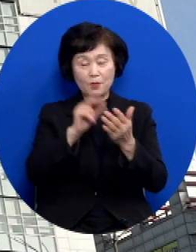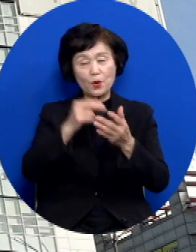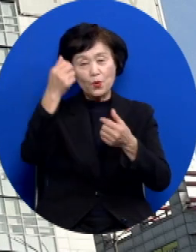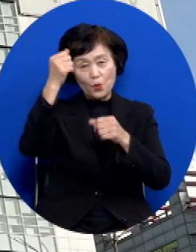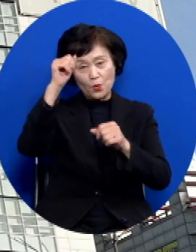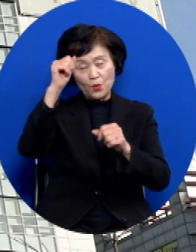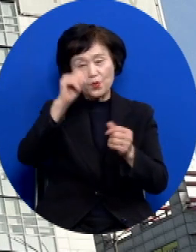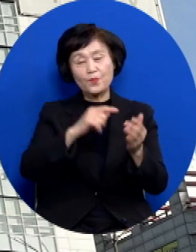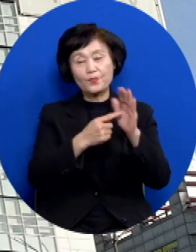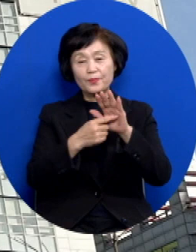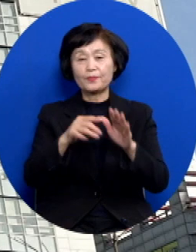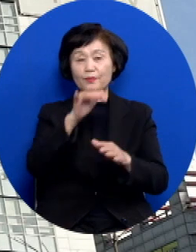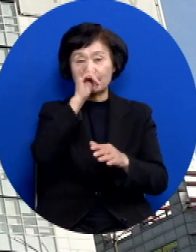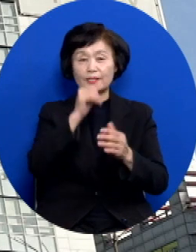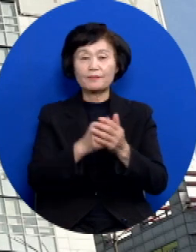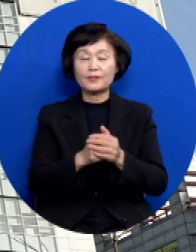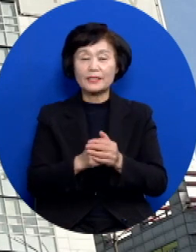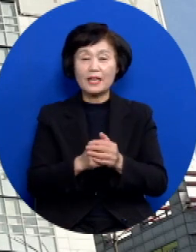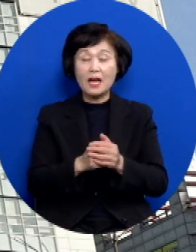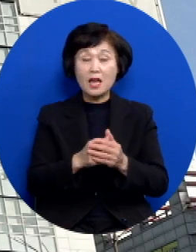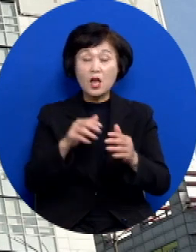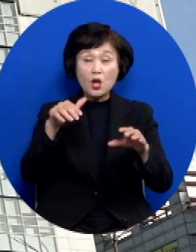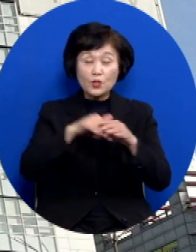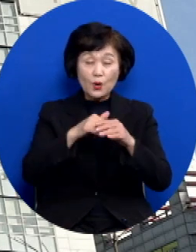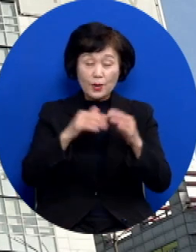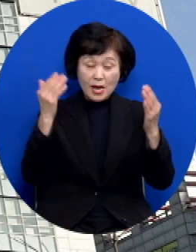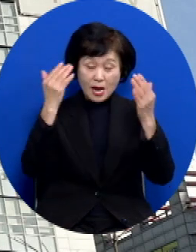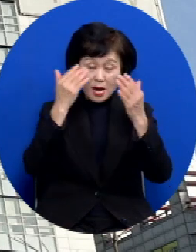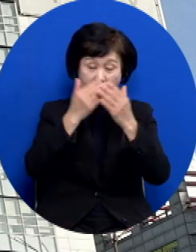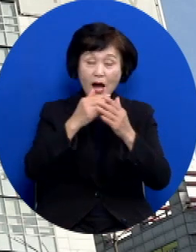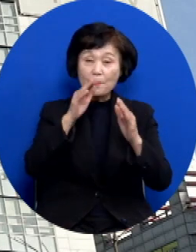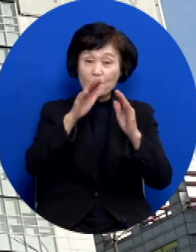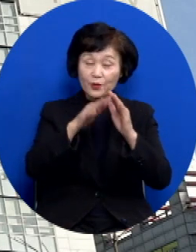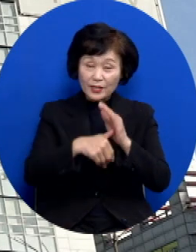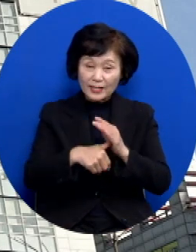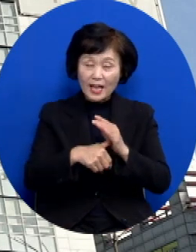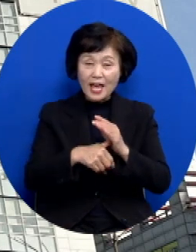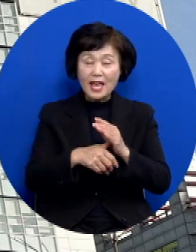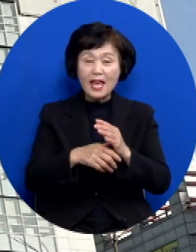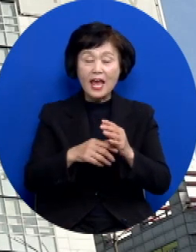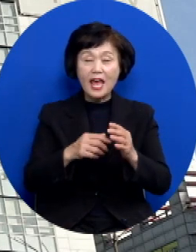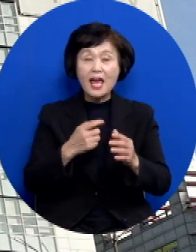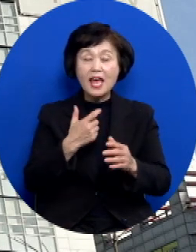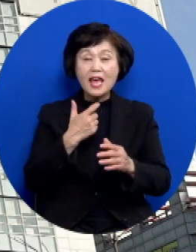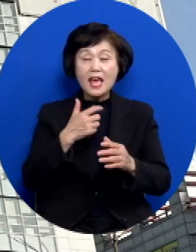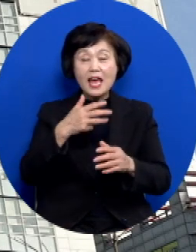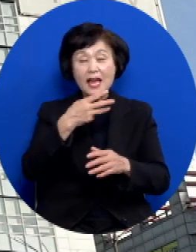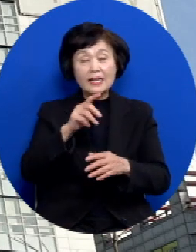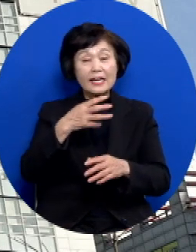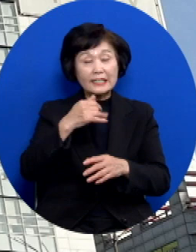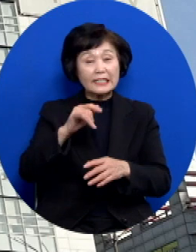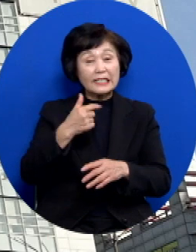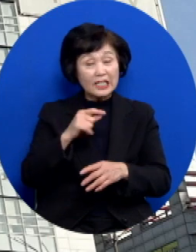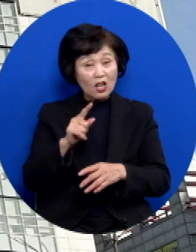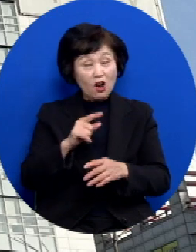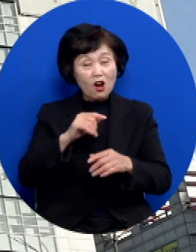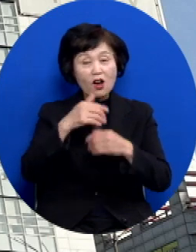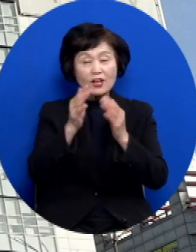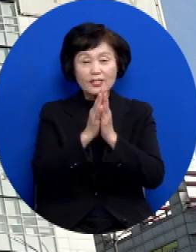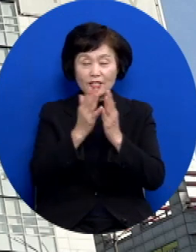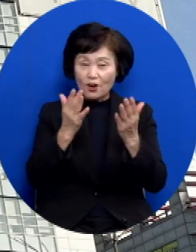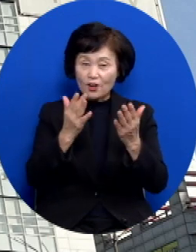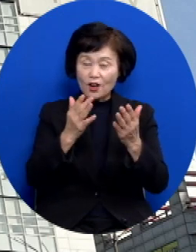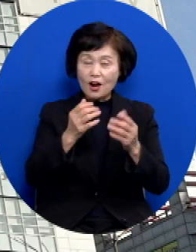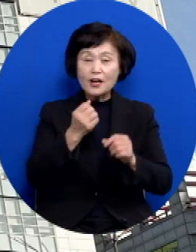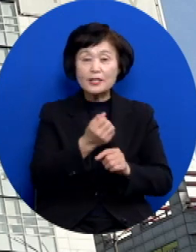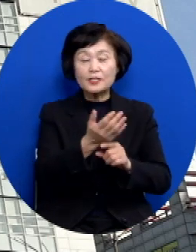일어나기 전 중세 암흑기에 극심한 탄압 속에서도 라틴어 성경을 영어로 번역해 서민들에게 전파한 롤라드들의